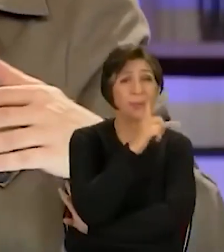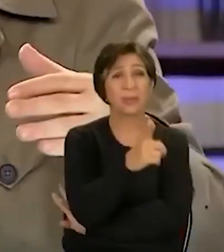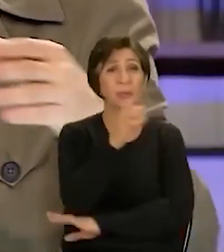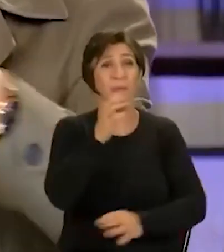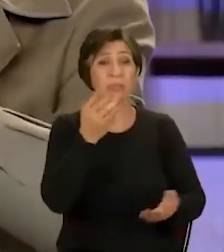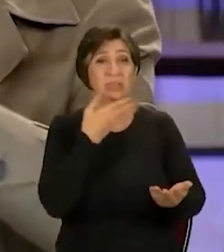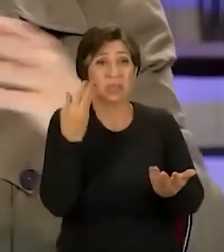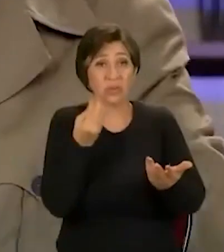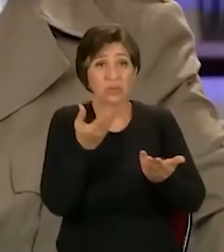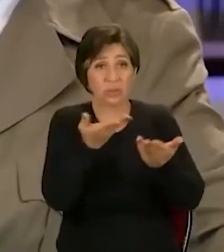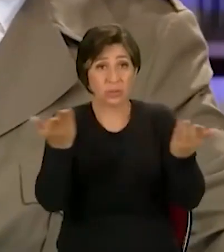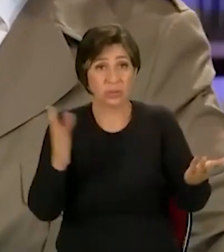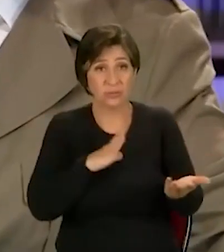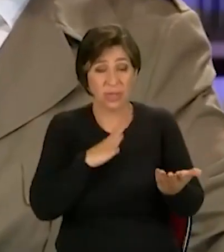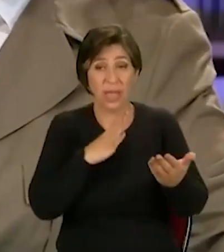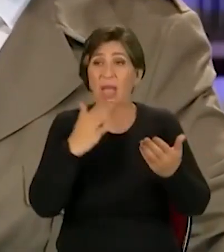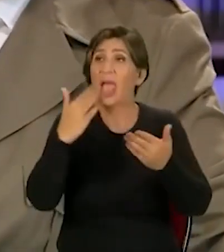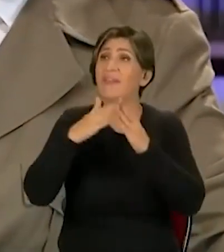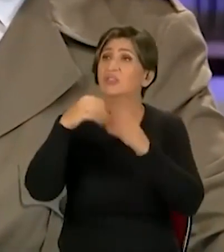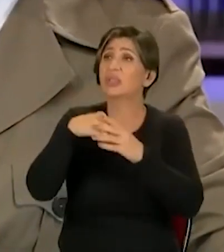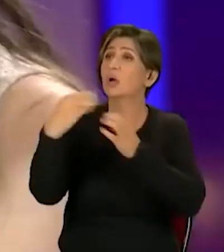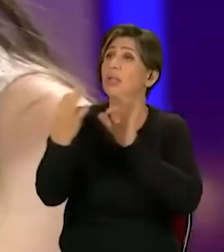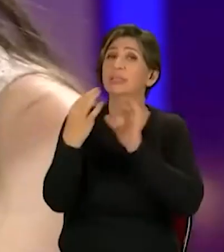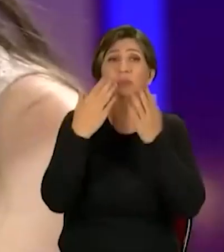üşenen, artık evdeki kimseyle ilişki kurmayan